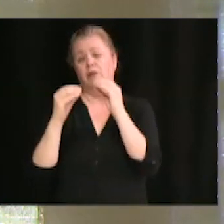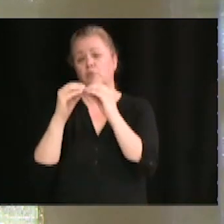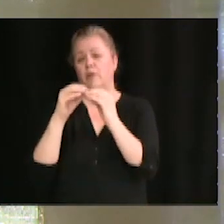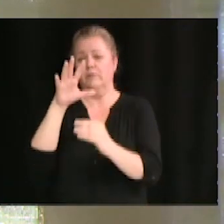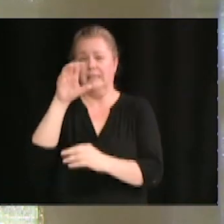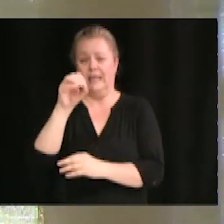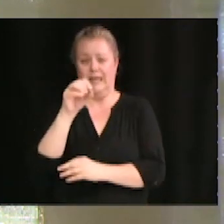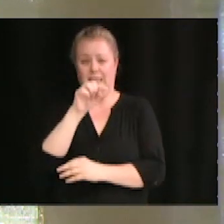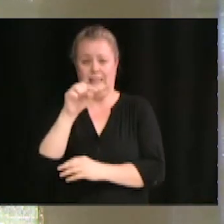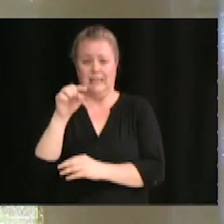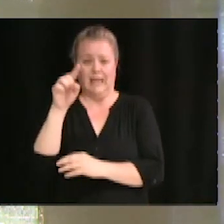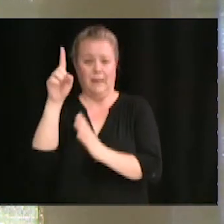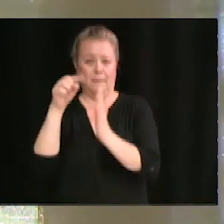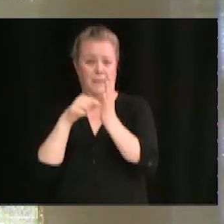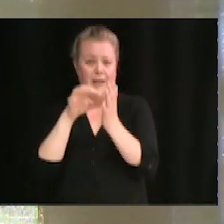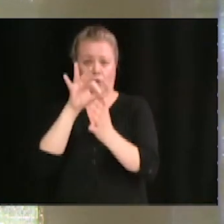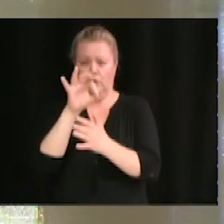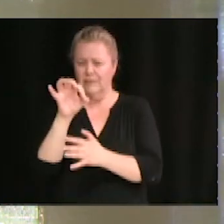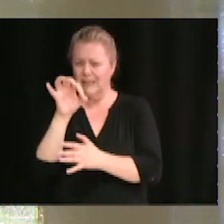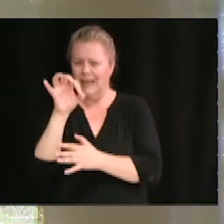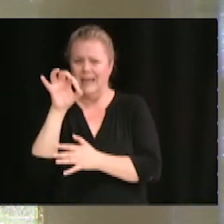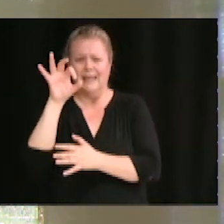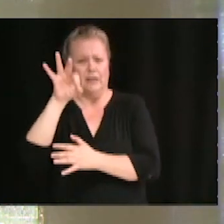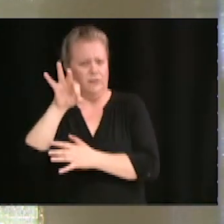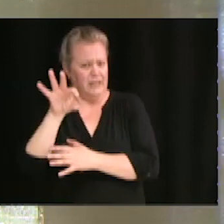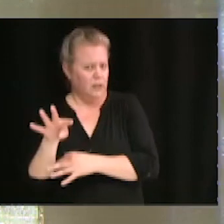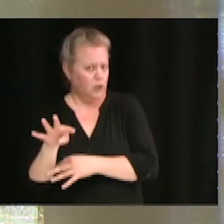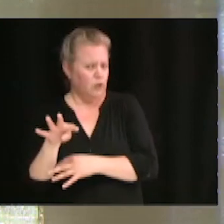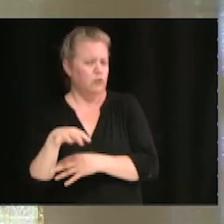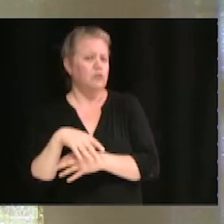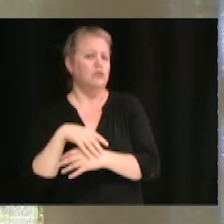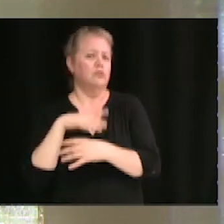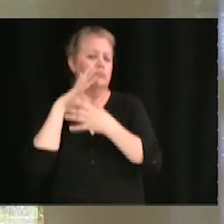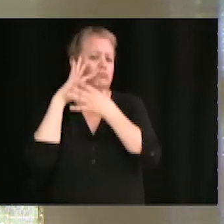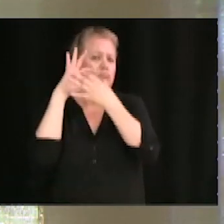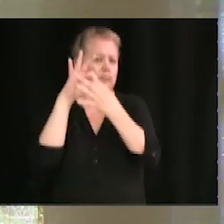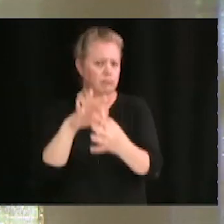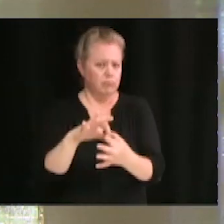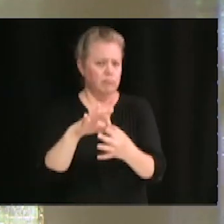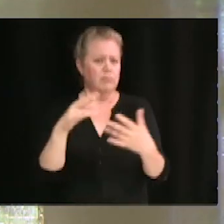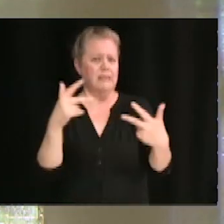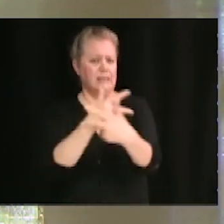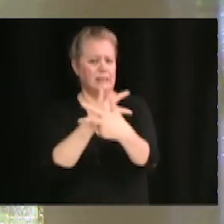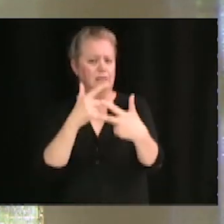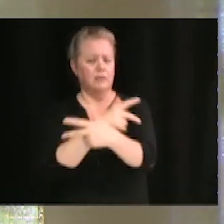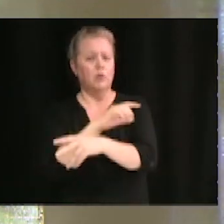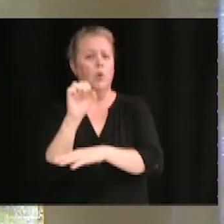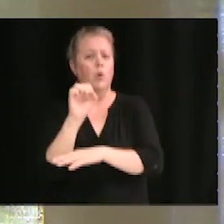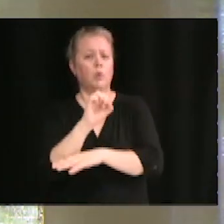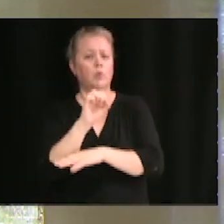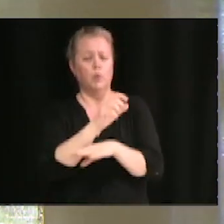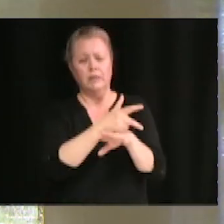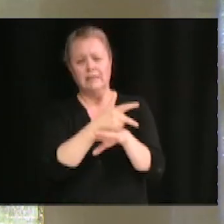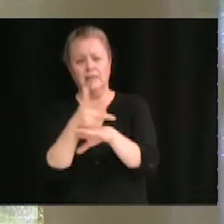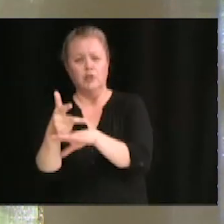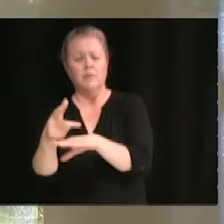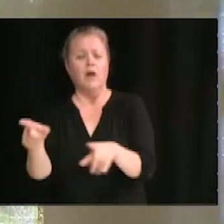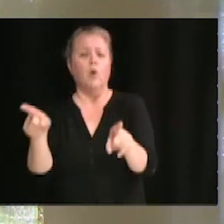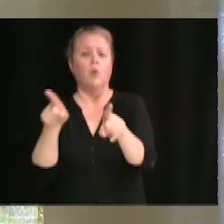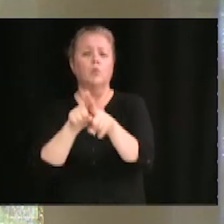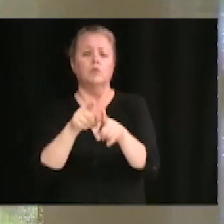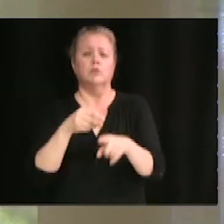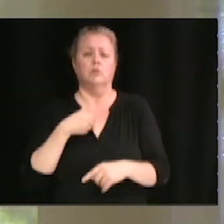-1994 relatif à la circulation des véhicules automobiles au stationnement et à l